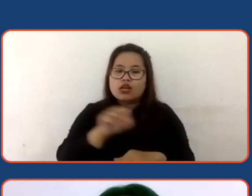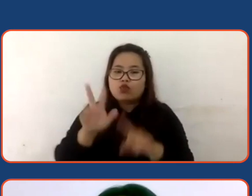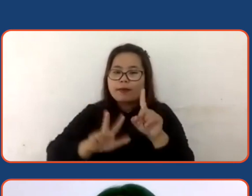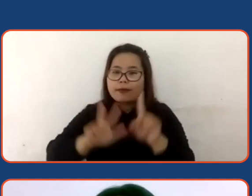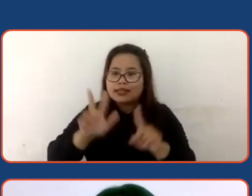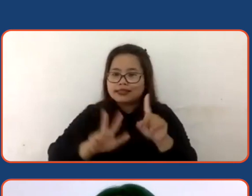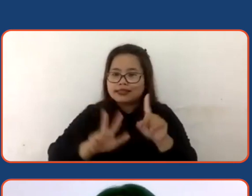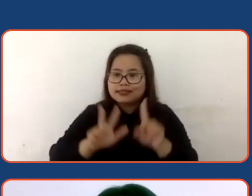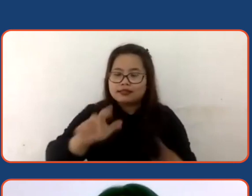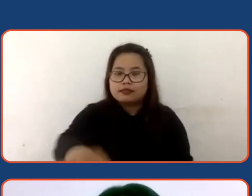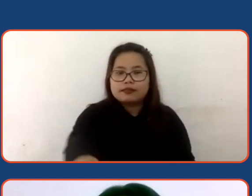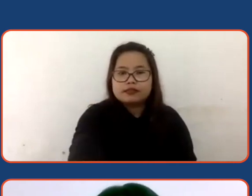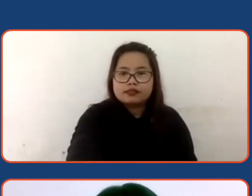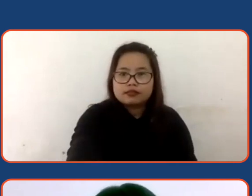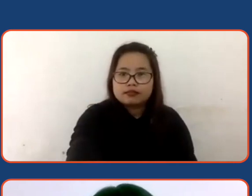halo